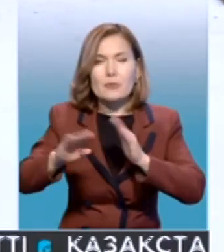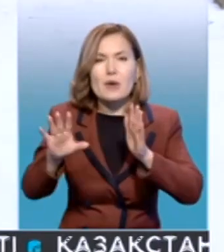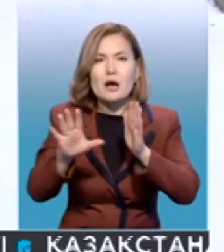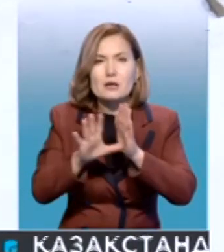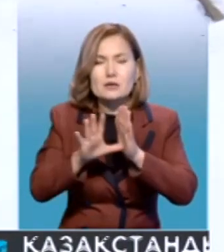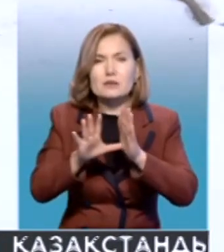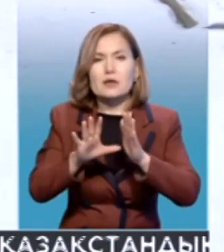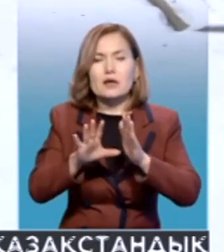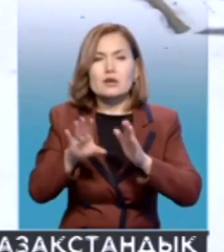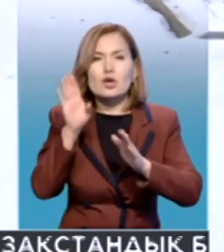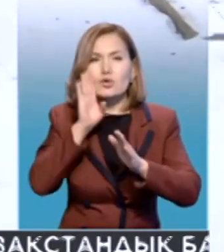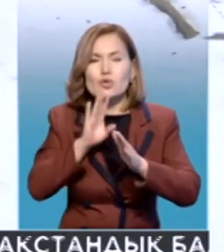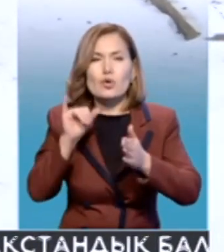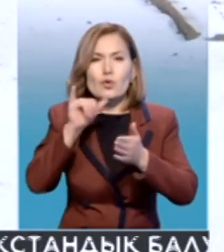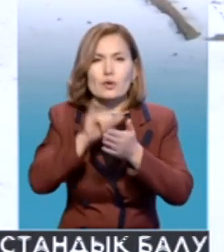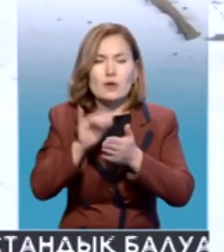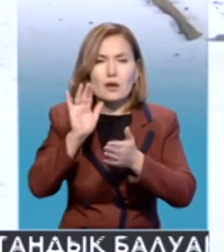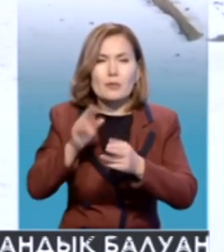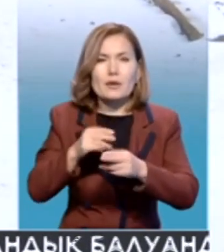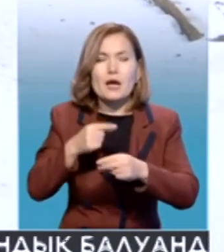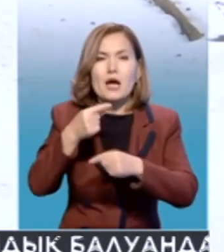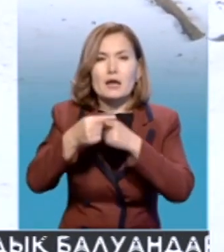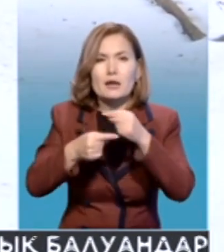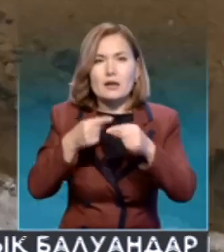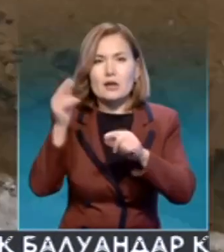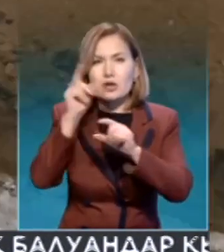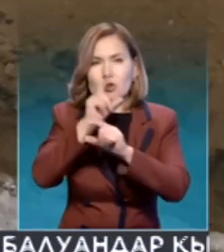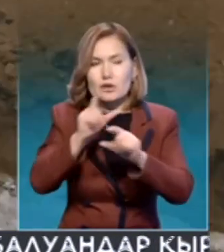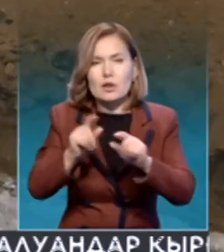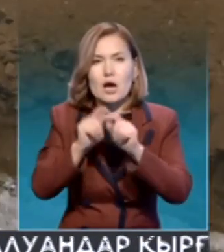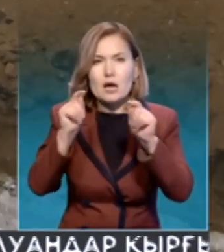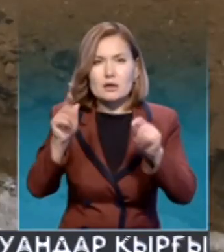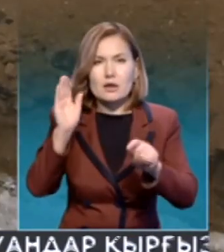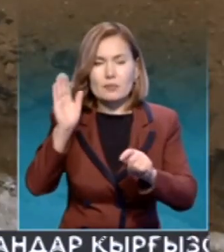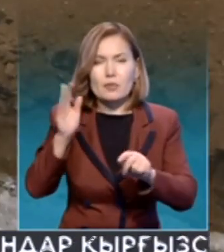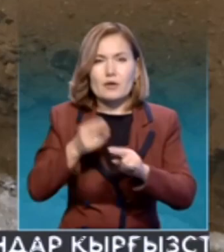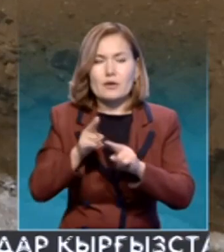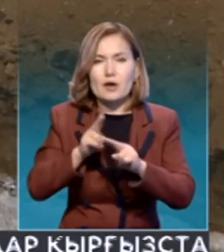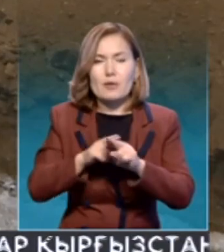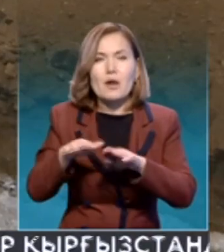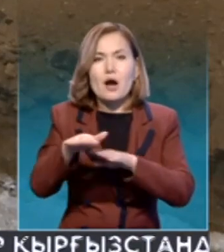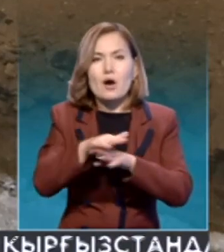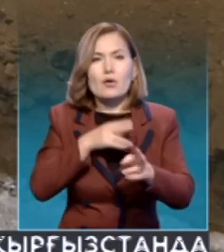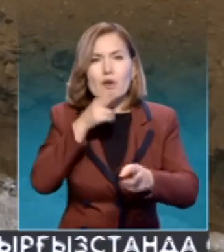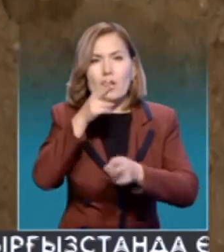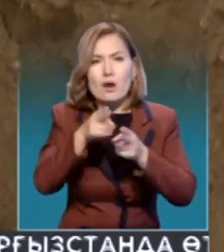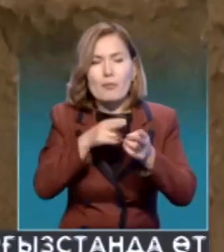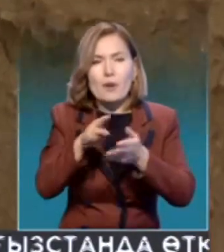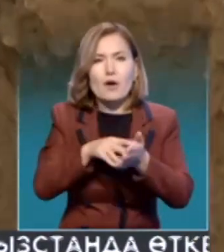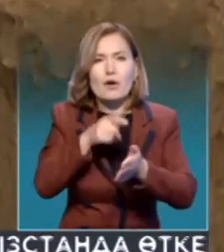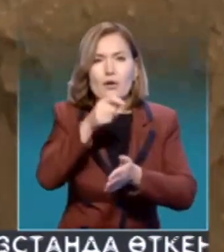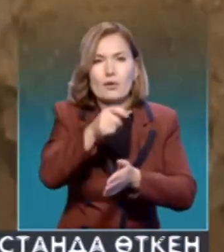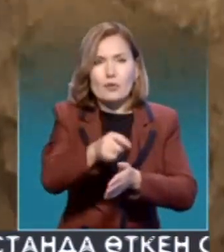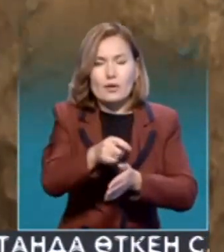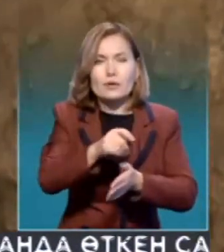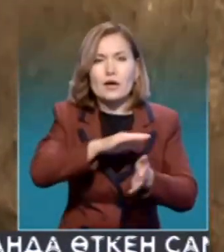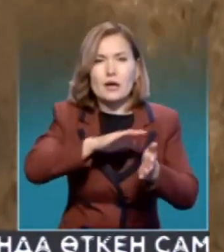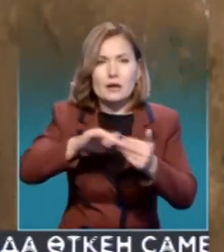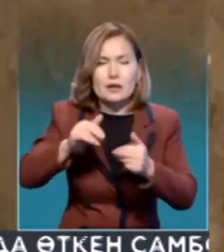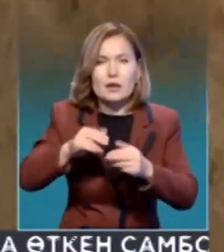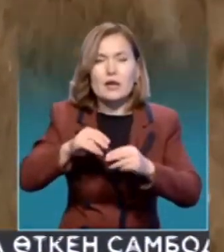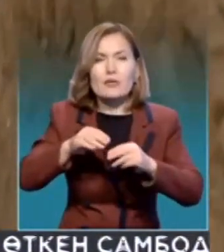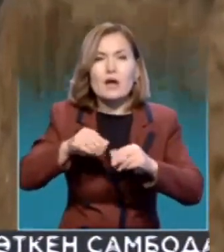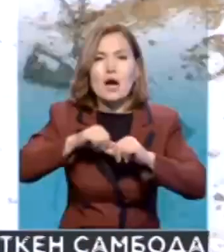Білім ошағының құрылысы келер жылдың 1-ші қыркүйегіне дейін бітуі тиіс. Жұрттың жанайқайынан соң болашақ мектептің орны белгіленіп, шұғыл жер